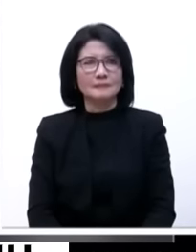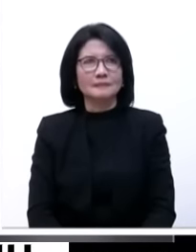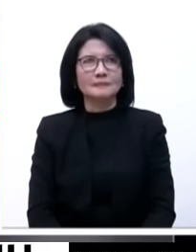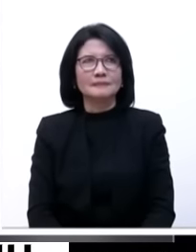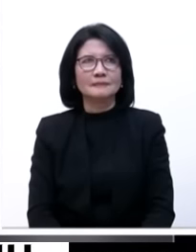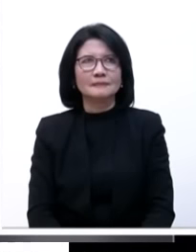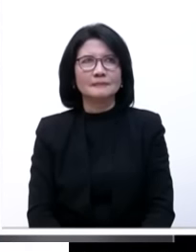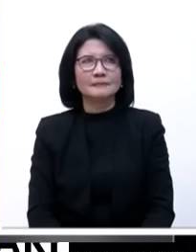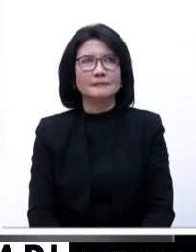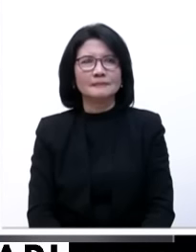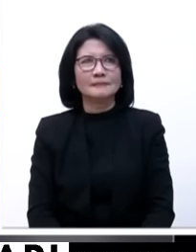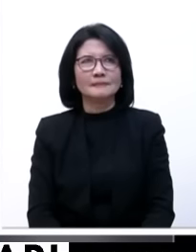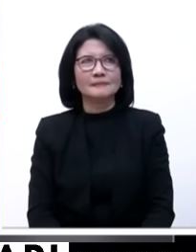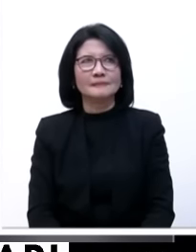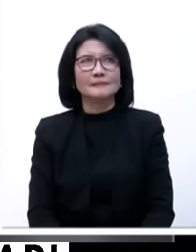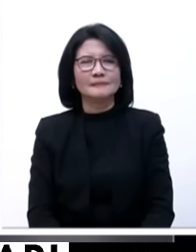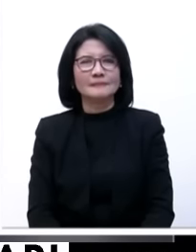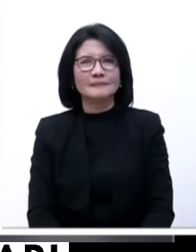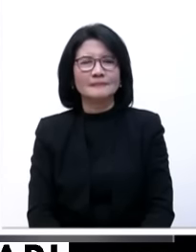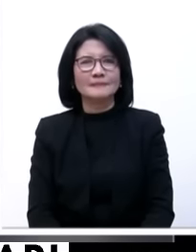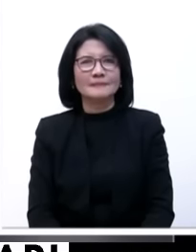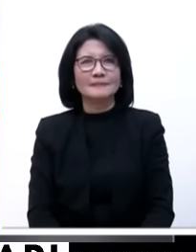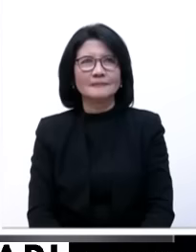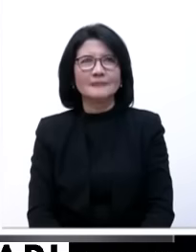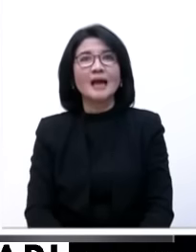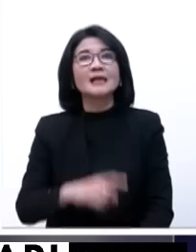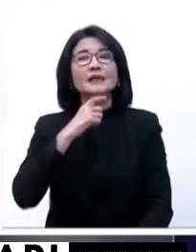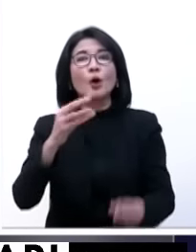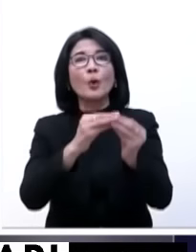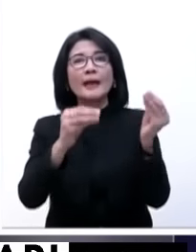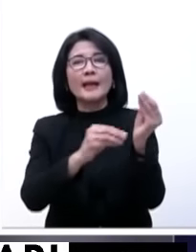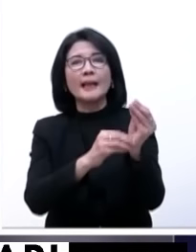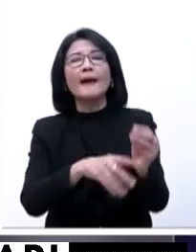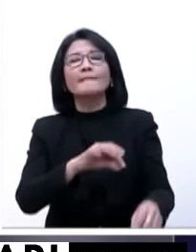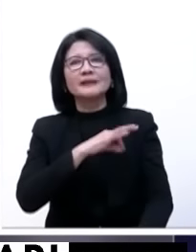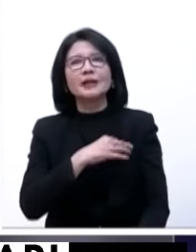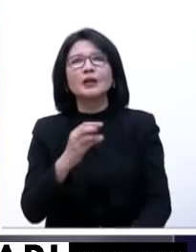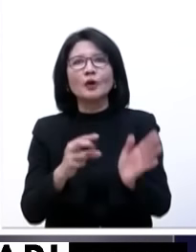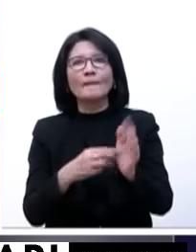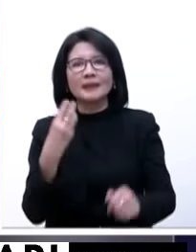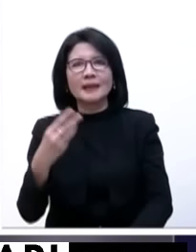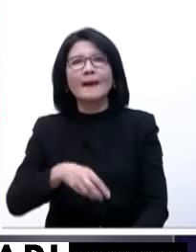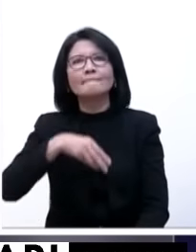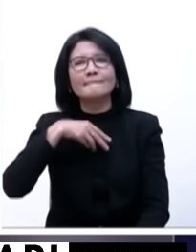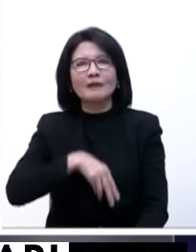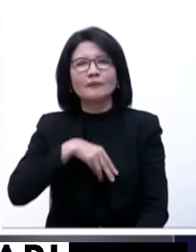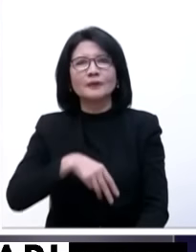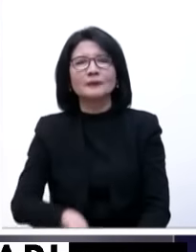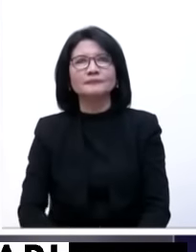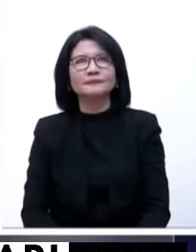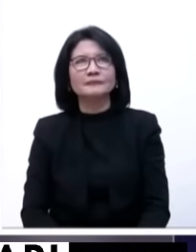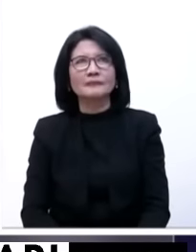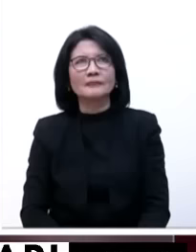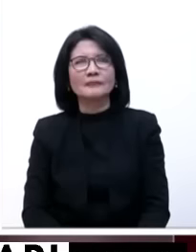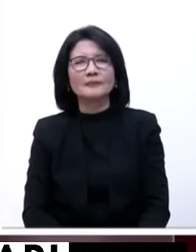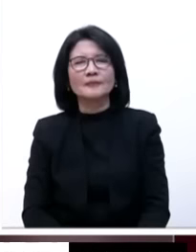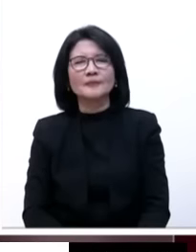Baik kini kami persilakan cawapres nomor urut 3 Bapak Mahfud MD untuk menanggapi waktunya 1 menit mulai dari